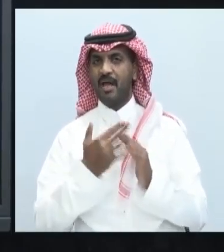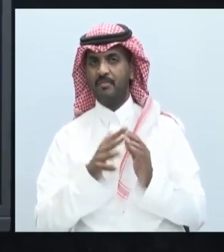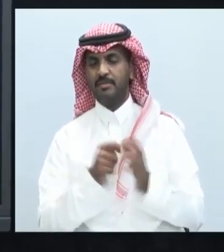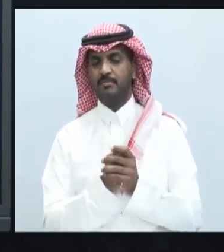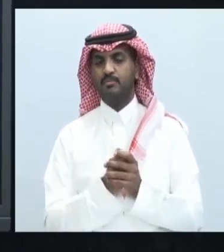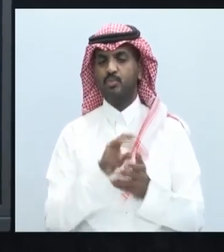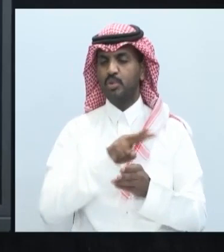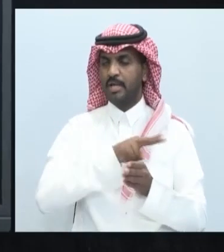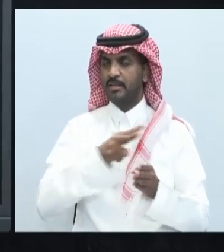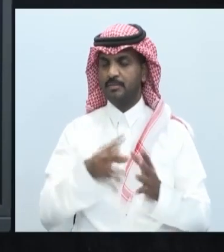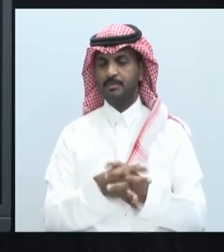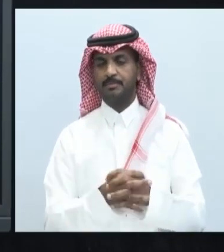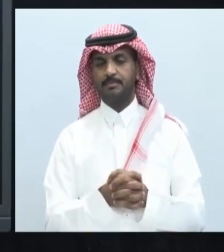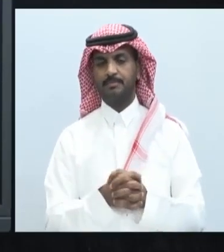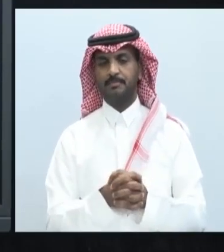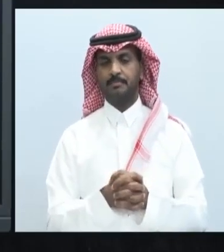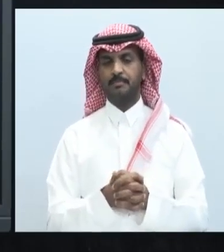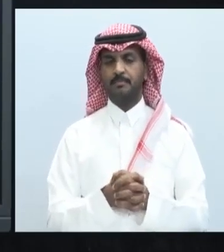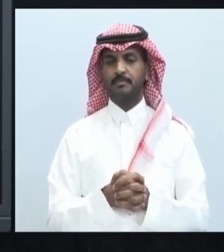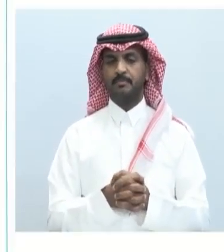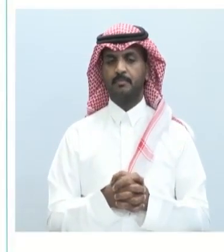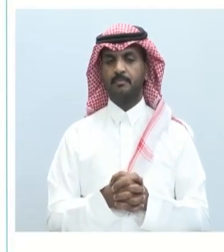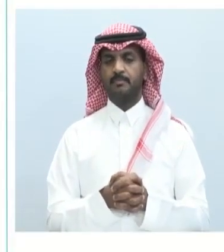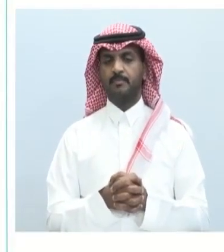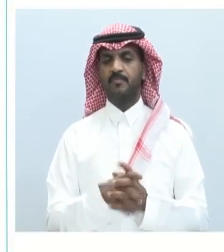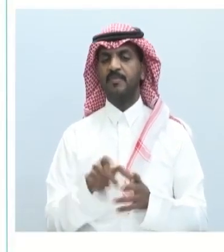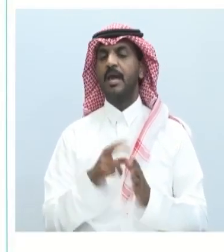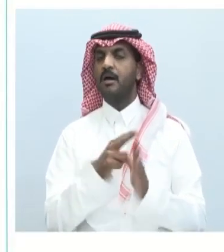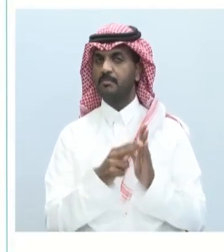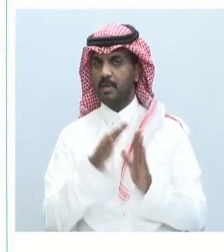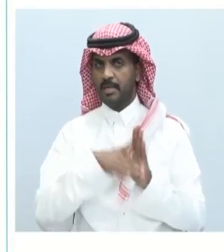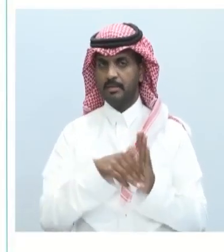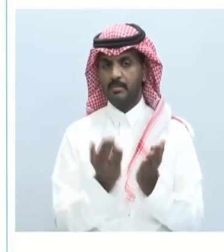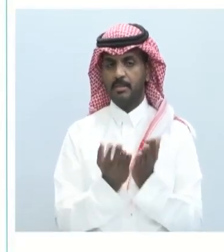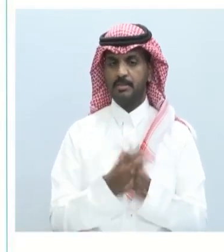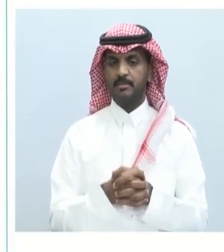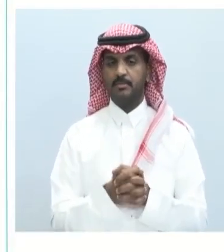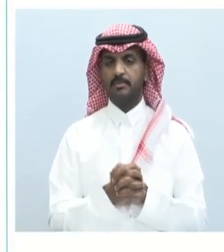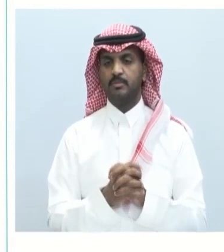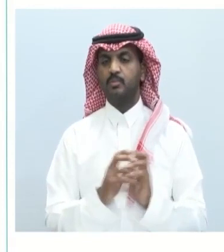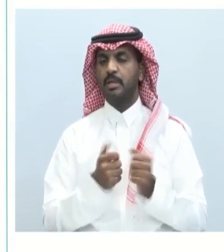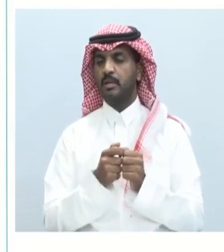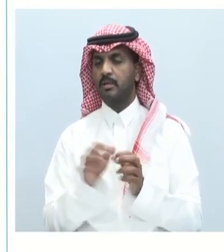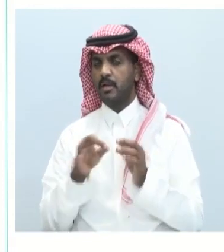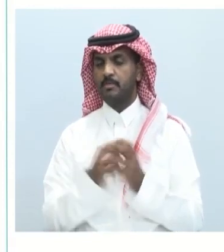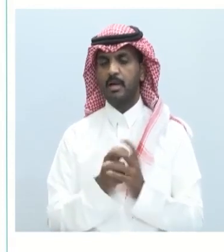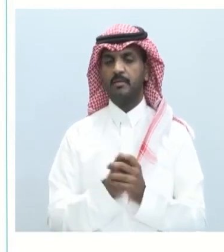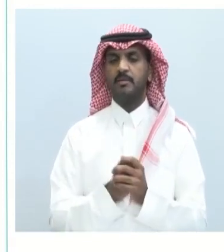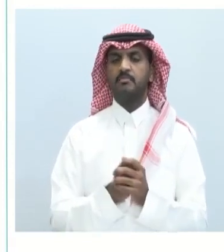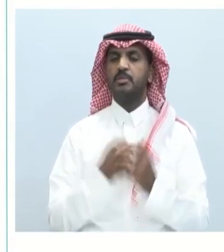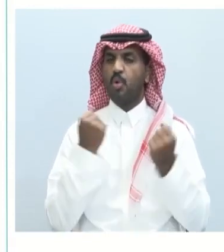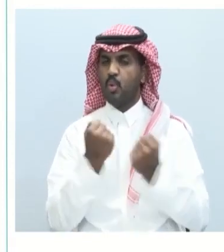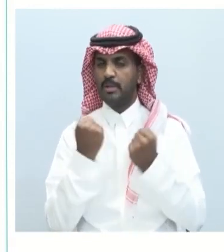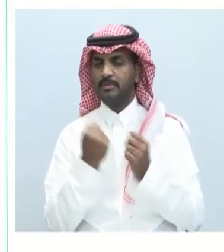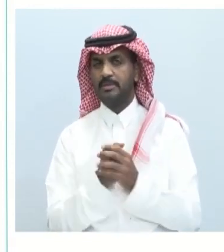متعدد الى متعدد من الامثله على هذه العلاقه في قاعده بيانات المدرسه انه يمكن للطالب اخذ العديد من